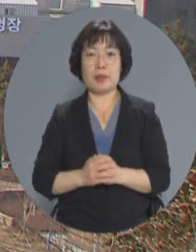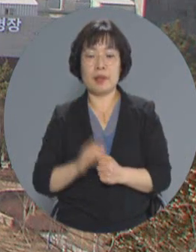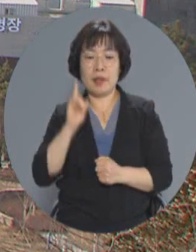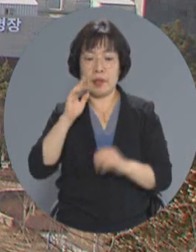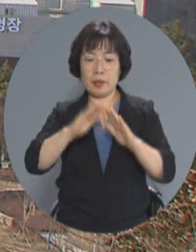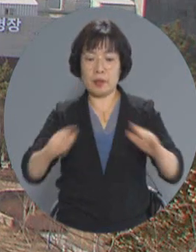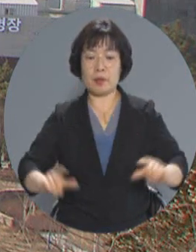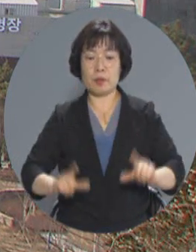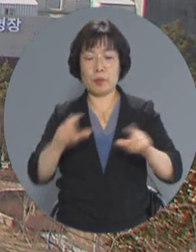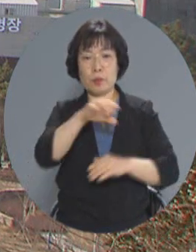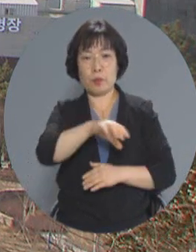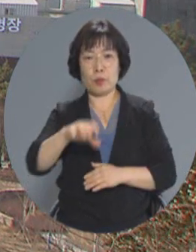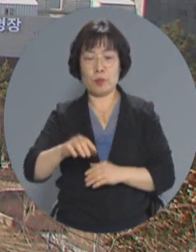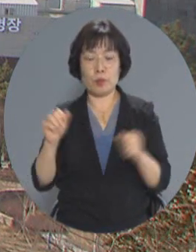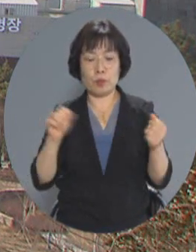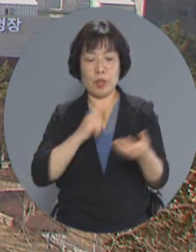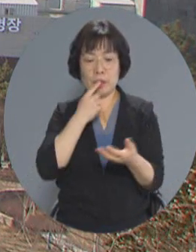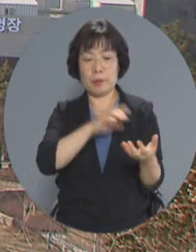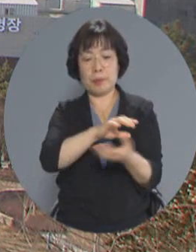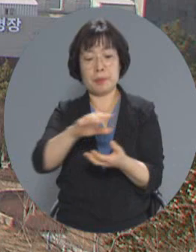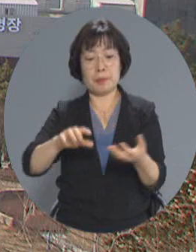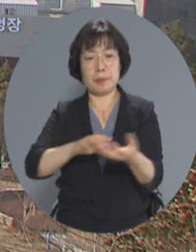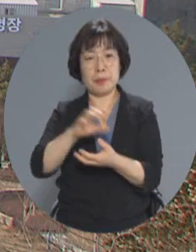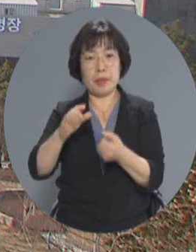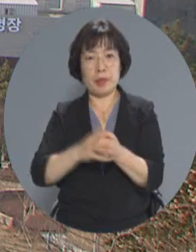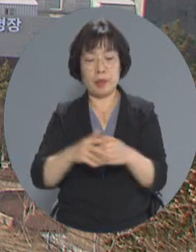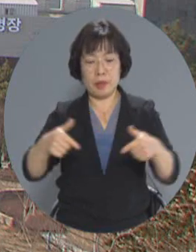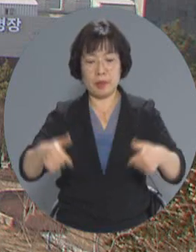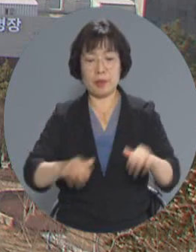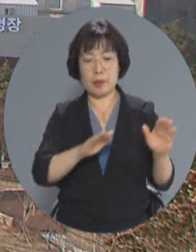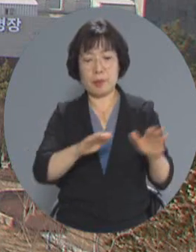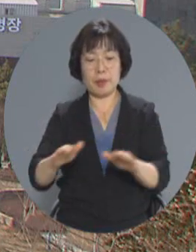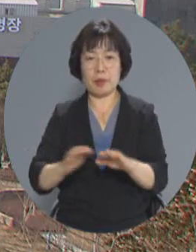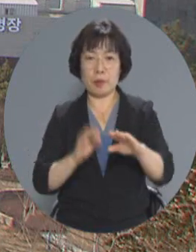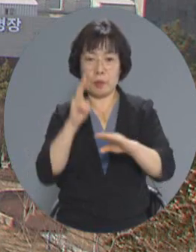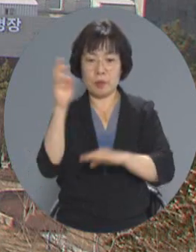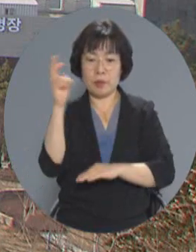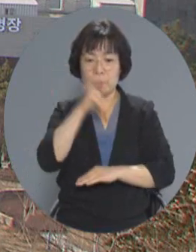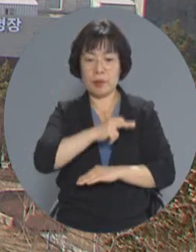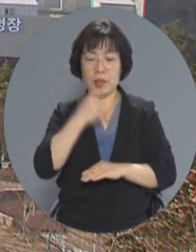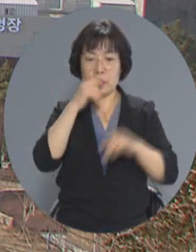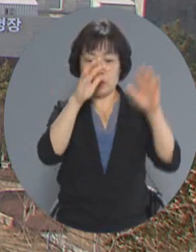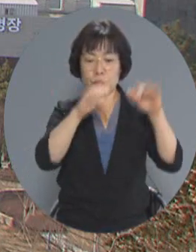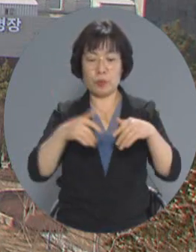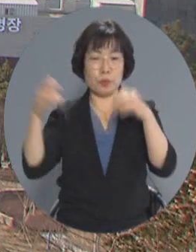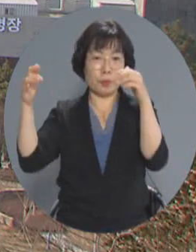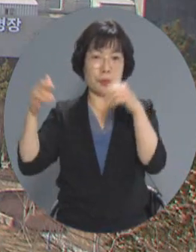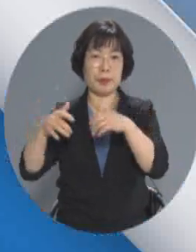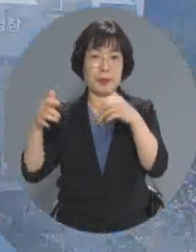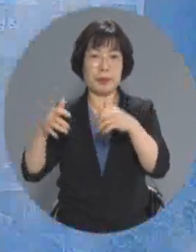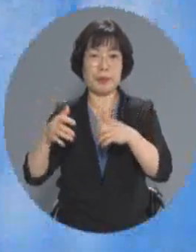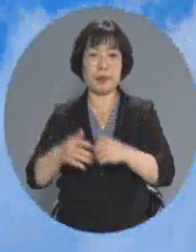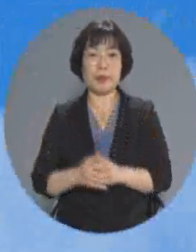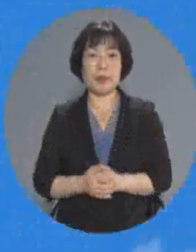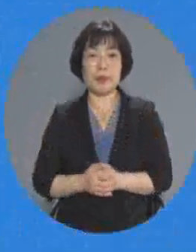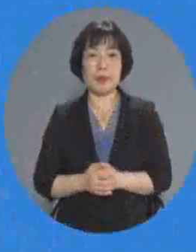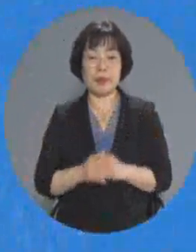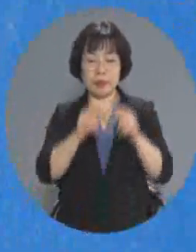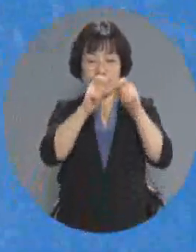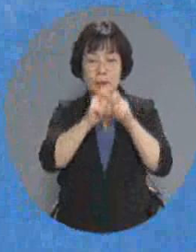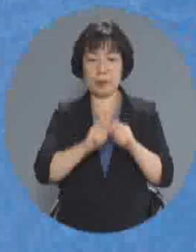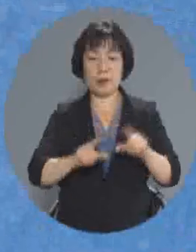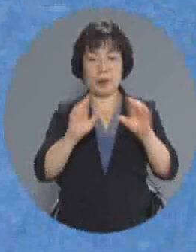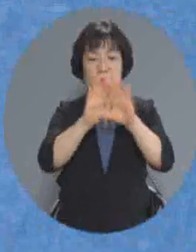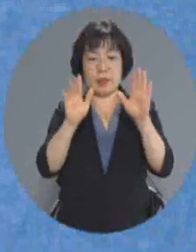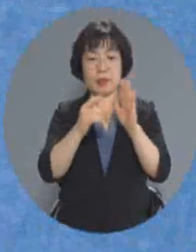내일 전남동부 지역은 흐린 날씨를 보이겠고 서해안에는 오전까지 눈이나 비가 내리겠습니다. 상세 날씨와